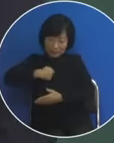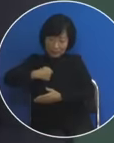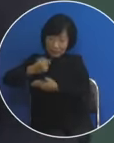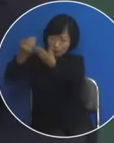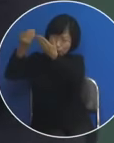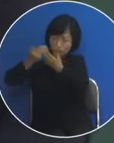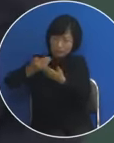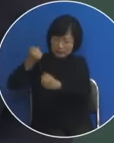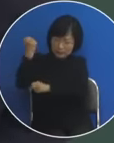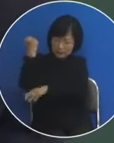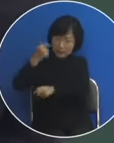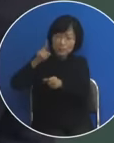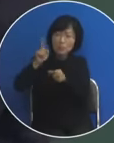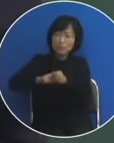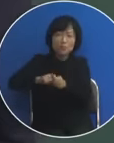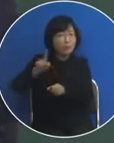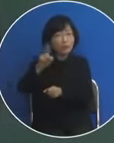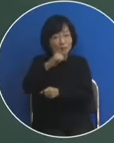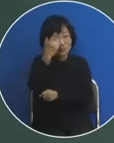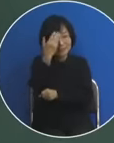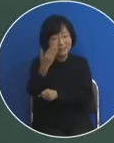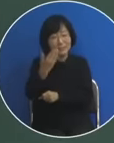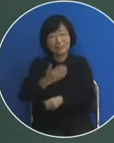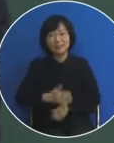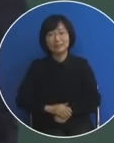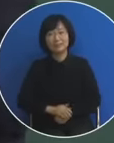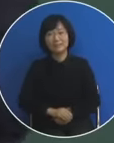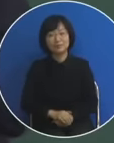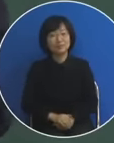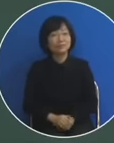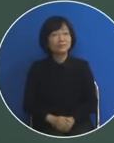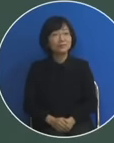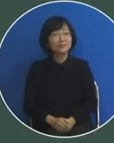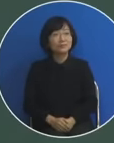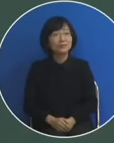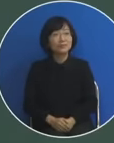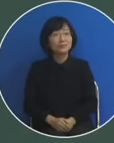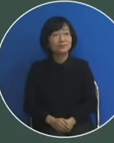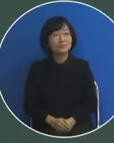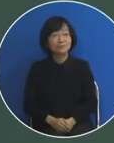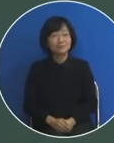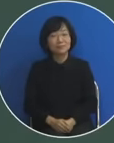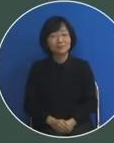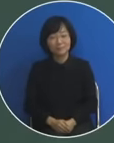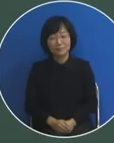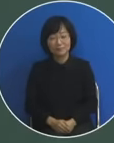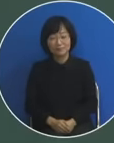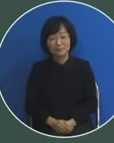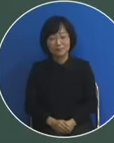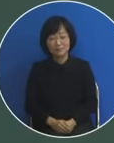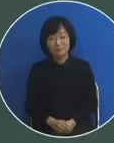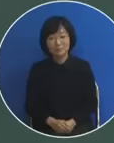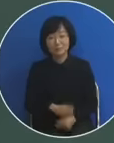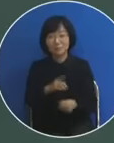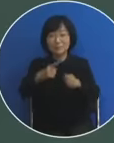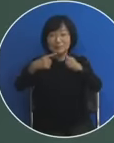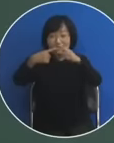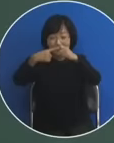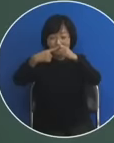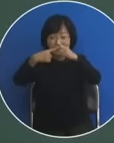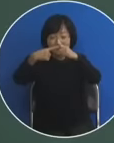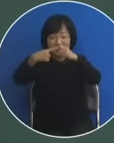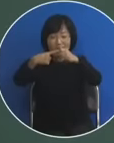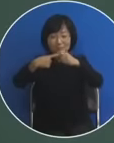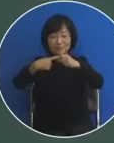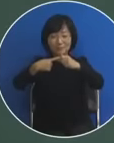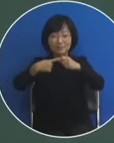fundamentally, what is the goal that God has given to you? 자, 그거부터 여러분 찾아 누려야 되는 겁니다. You need to seek God and enjoy that first. 그 첫째가 뭡니까? What is the